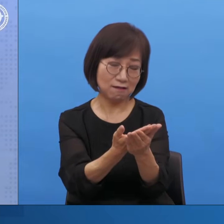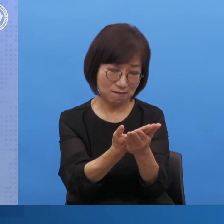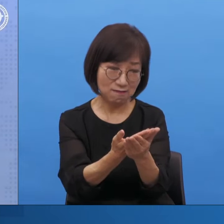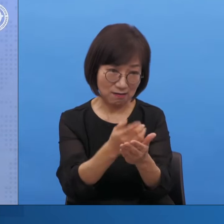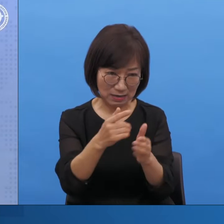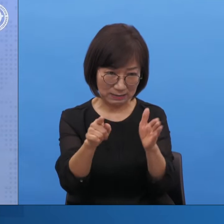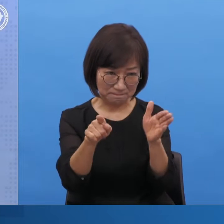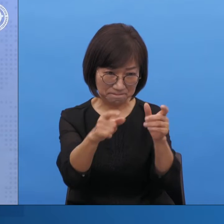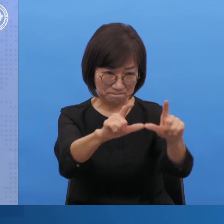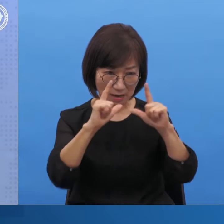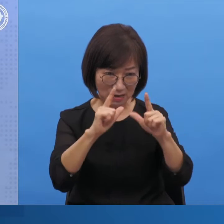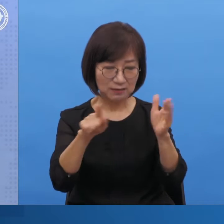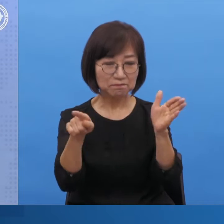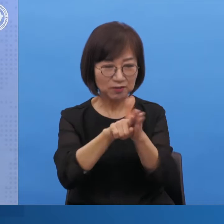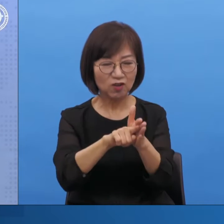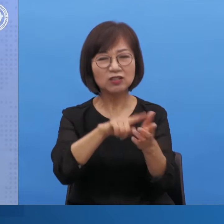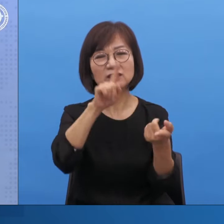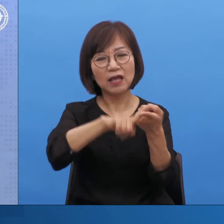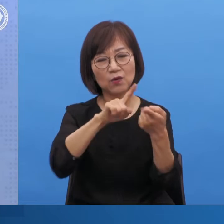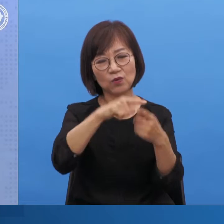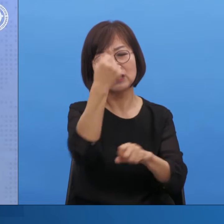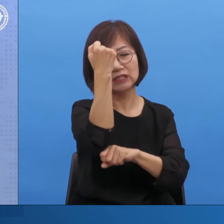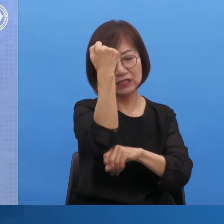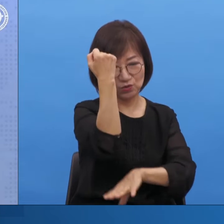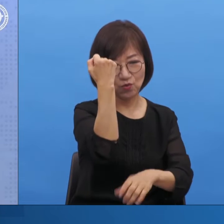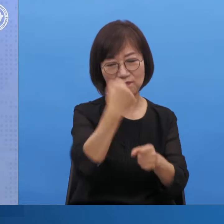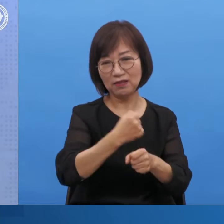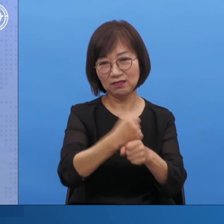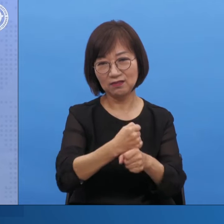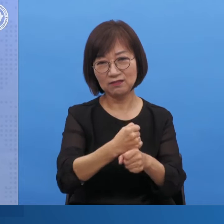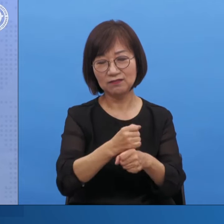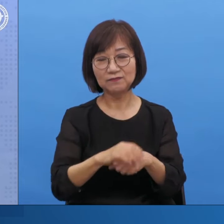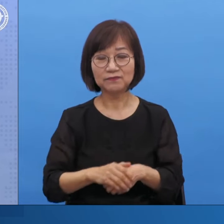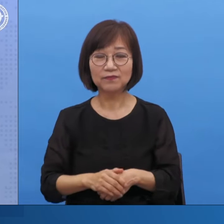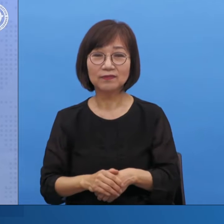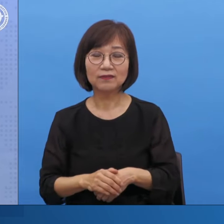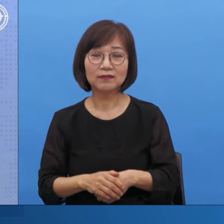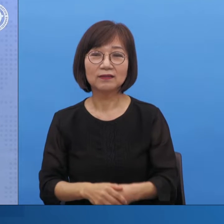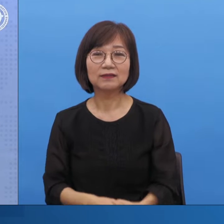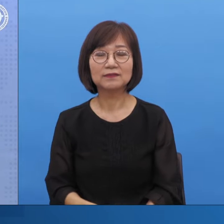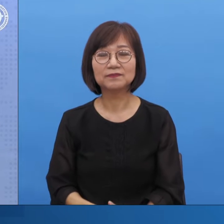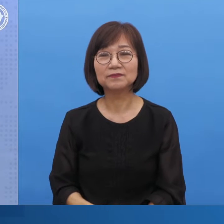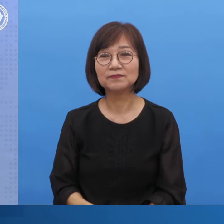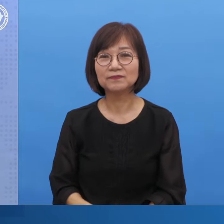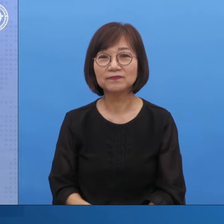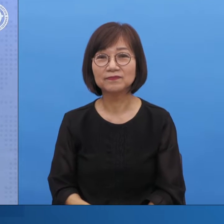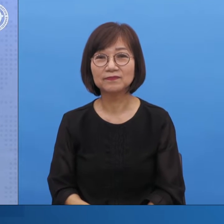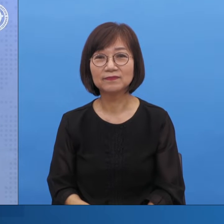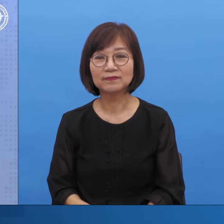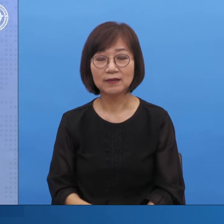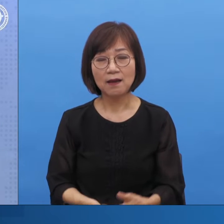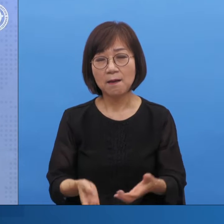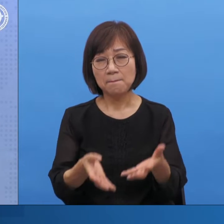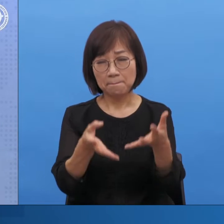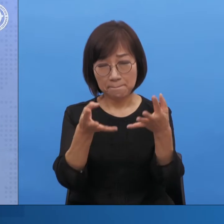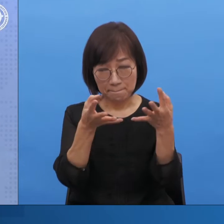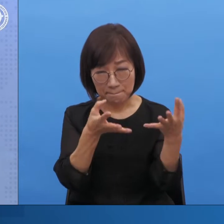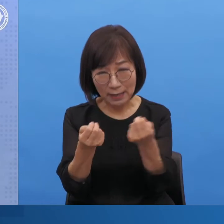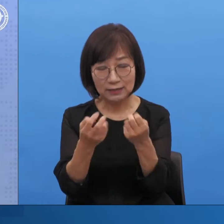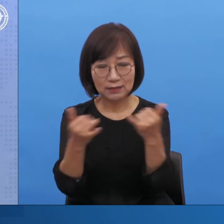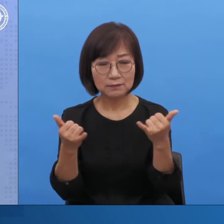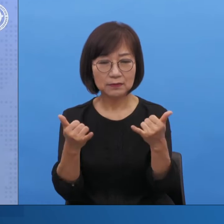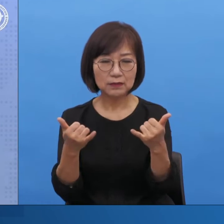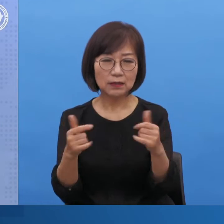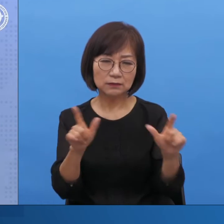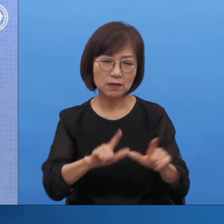that becomes their foundation stone. 어떻게 되겠죠? What's going to happen? 많은 사람들이 너무 힘드니까 모르고 구다로 가.